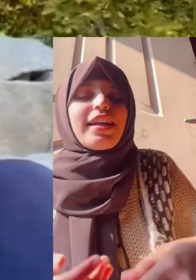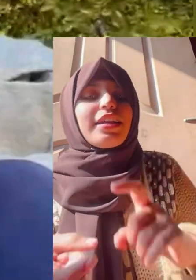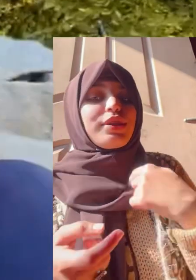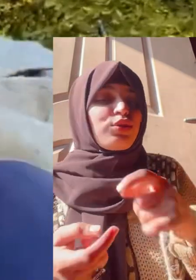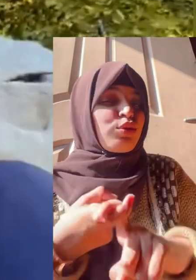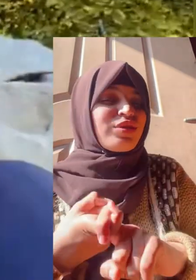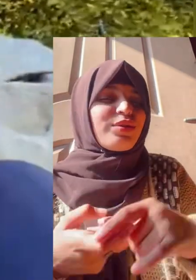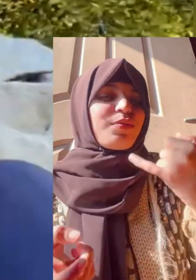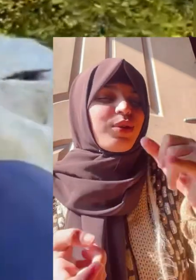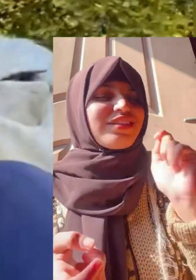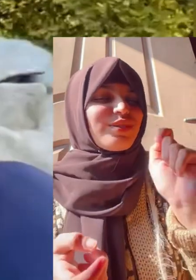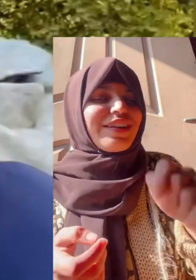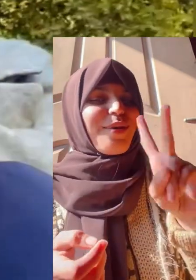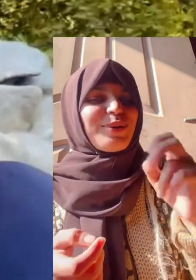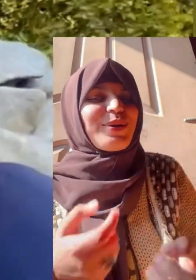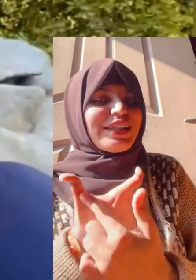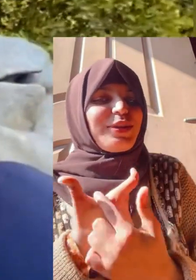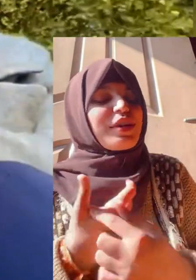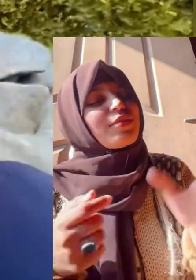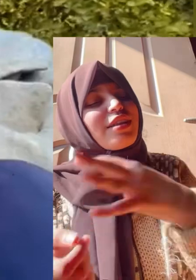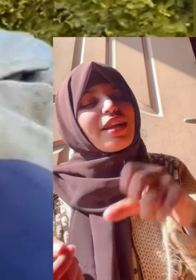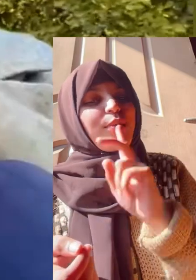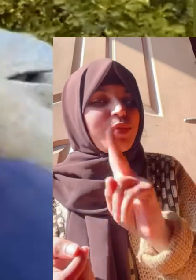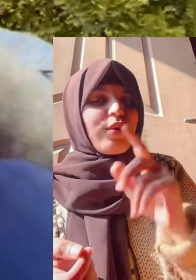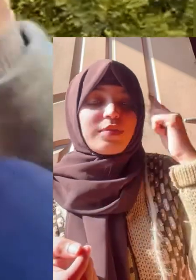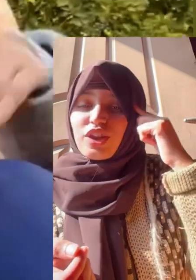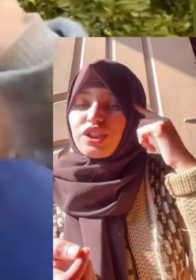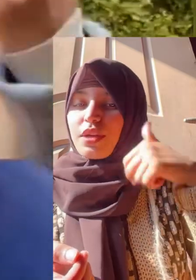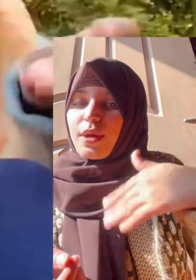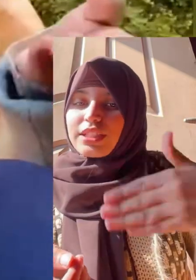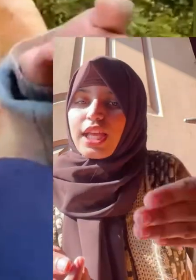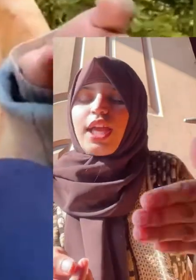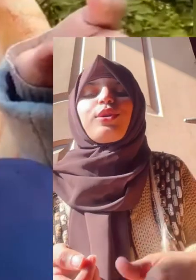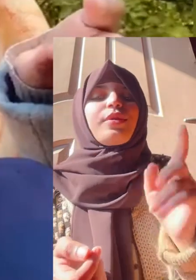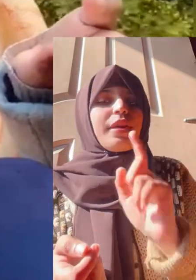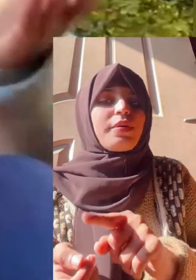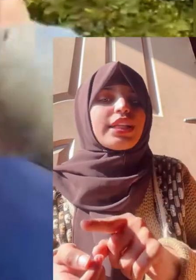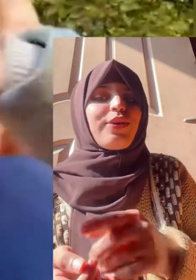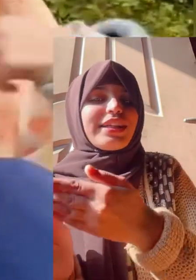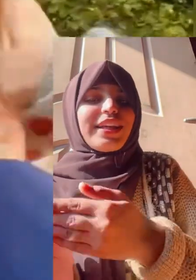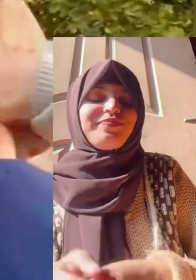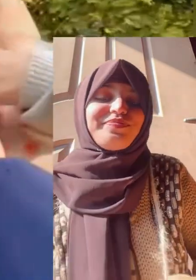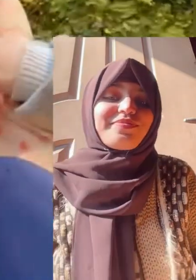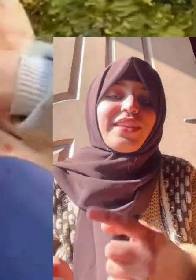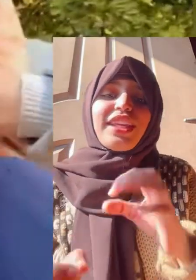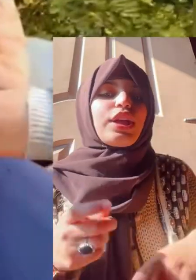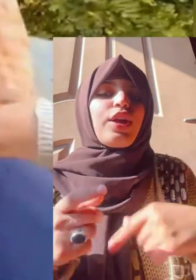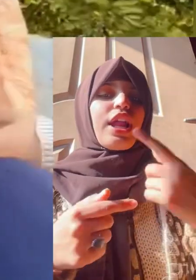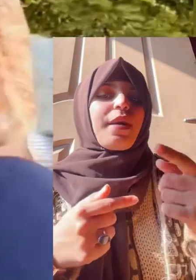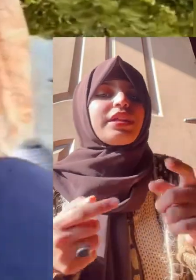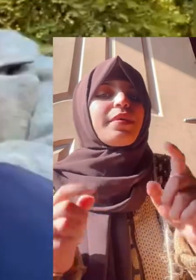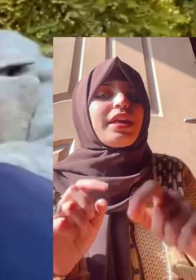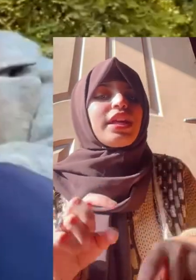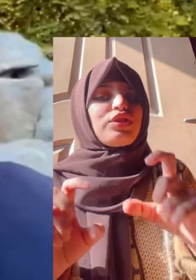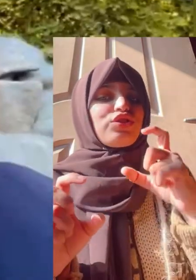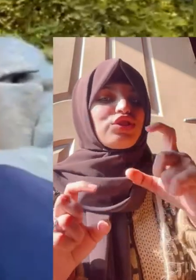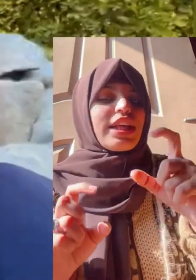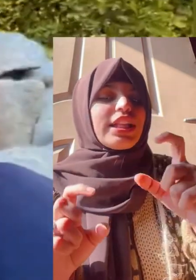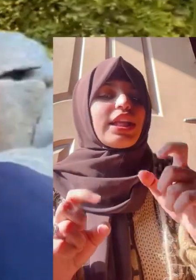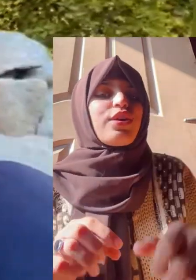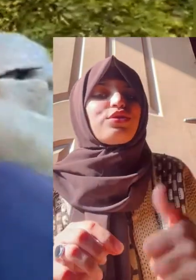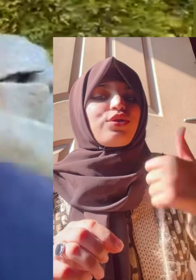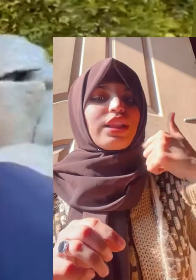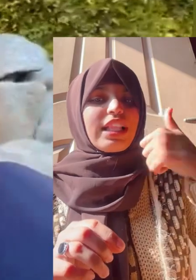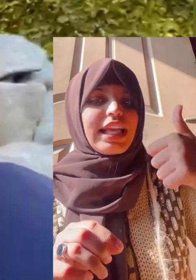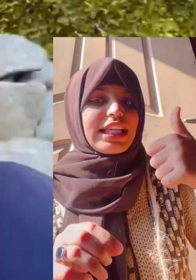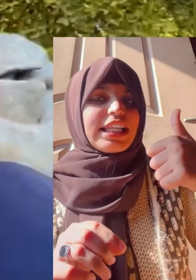थी। और इंशाल्लाह जो है वो मलिहा के सारे कांड जो है मैं आपको इंशाल्लाह आगे व्लॉग्स में बताती रहा करूँगी, क्योंकि मेरी मेमोरी में है। तो प्लीज़ स्टे